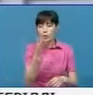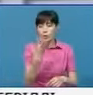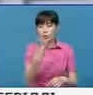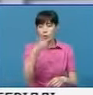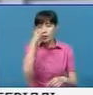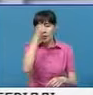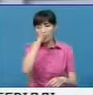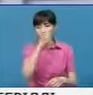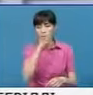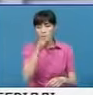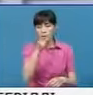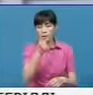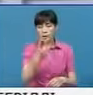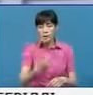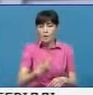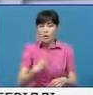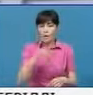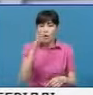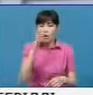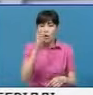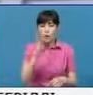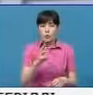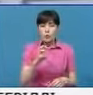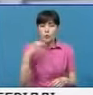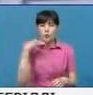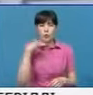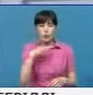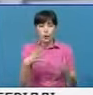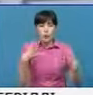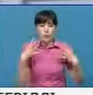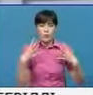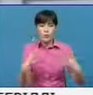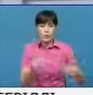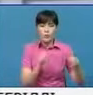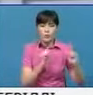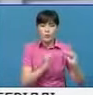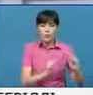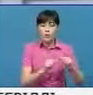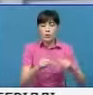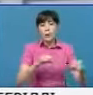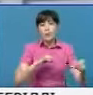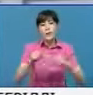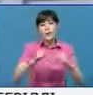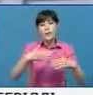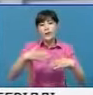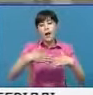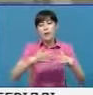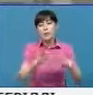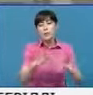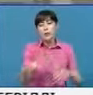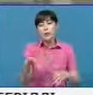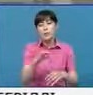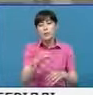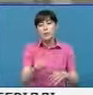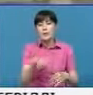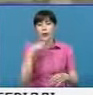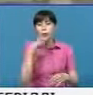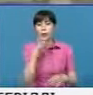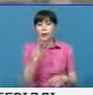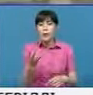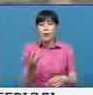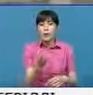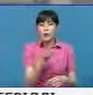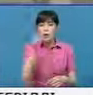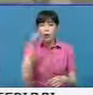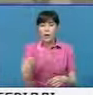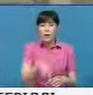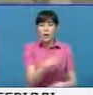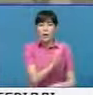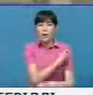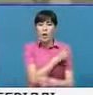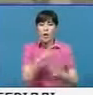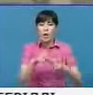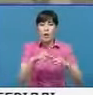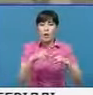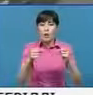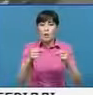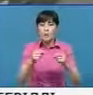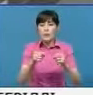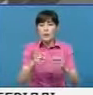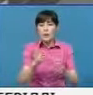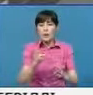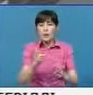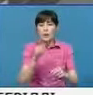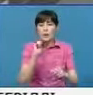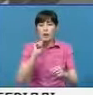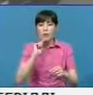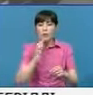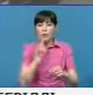ішінде бізде 300-ден астам денсаулық сақтау нысандары ашылған облысымызда. Айта кетуі керек, мұндағы ауруханада күрделі оталарды